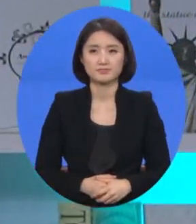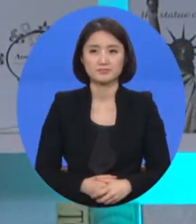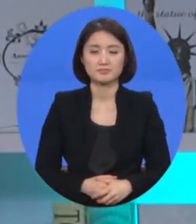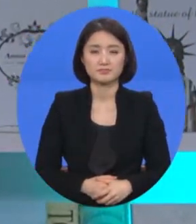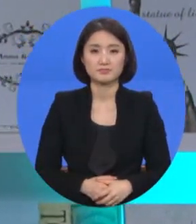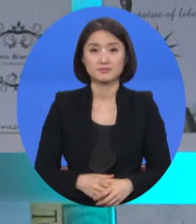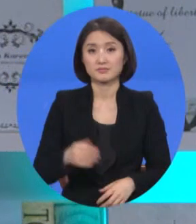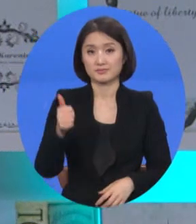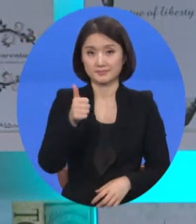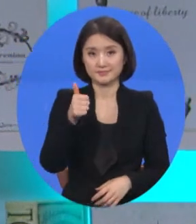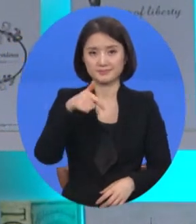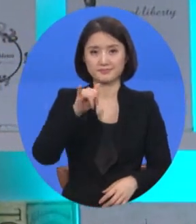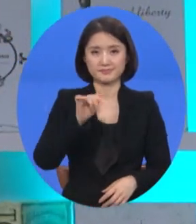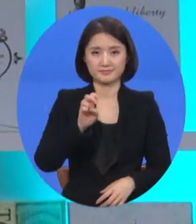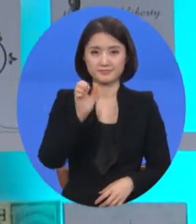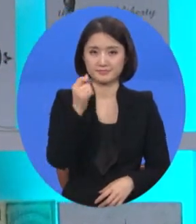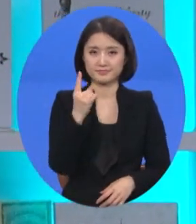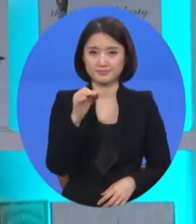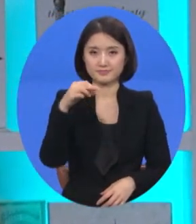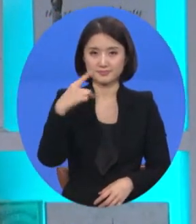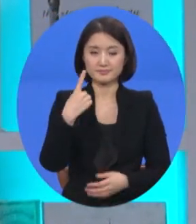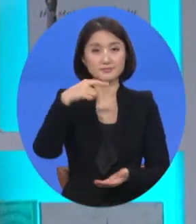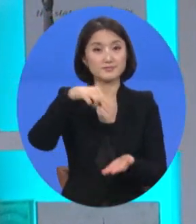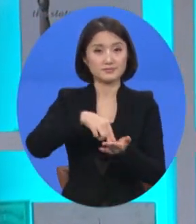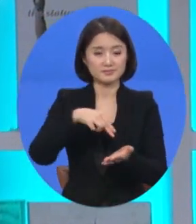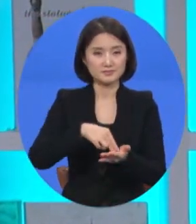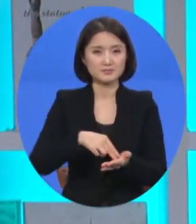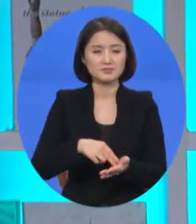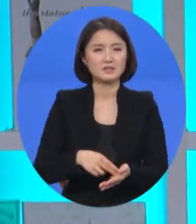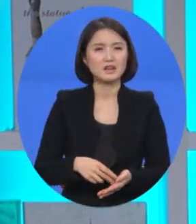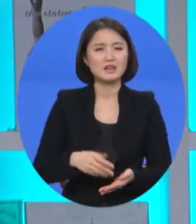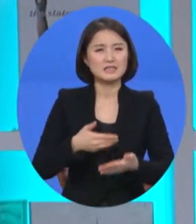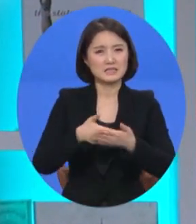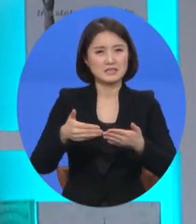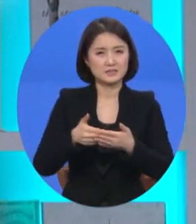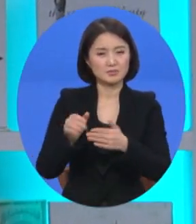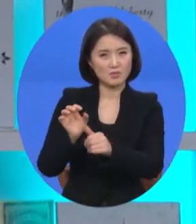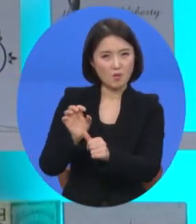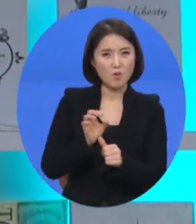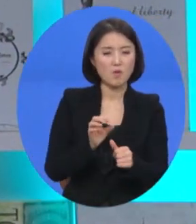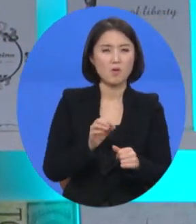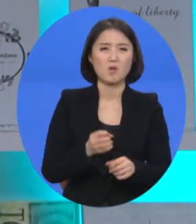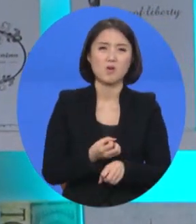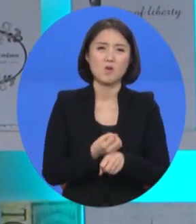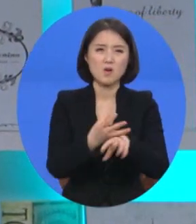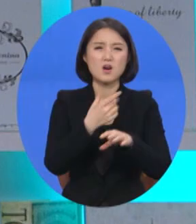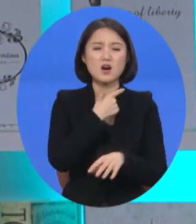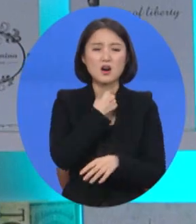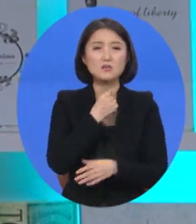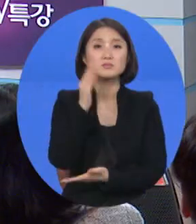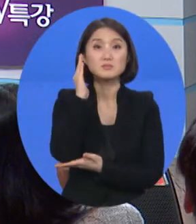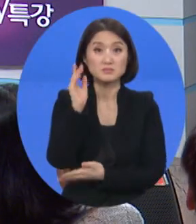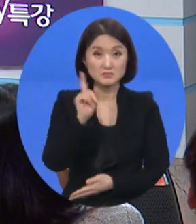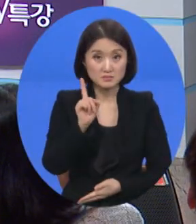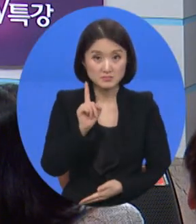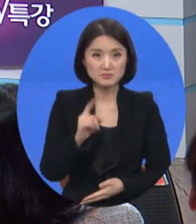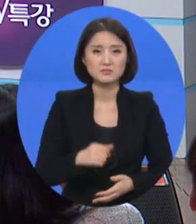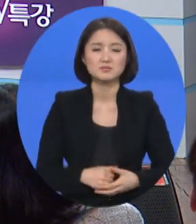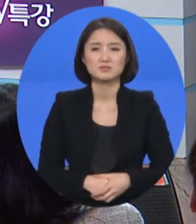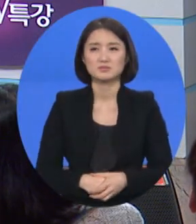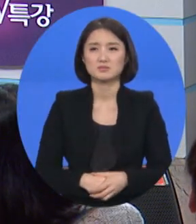우리한테 던지는 의미가 얘기가 무엇인지 소재 하나 하나를 통해서 한번 알아보도록 하겠습니다 첫째